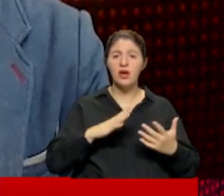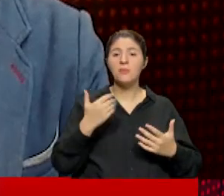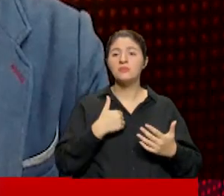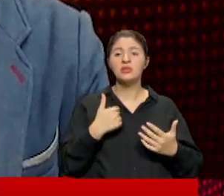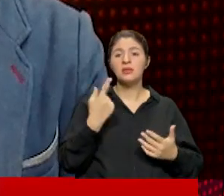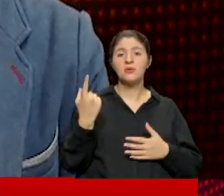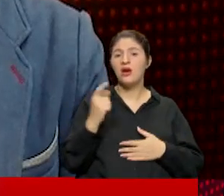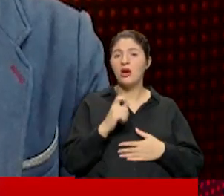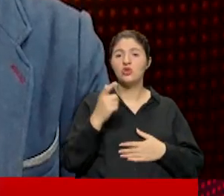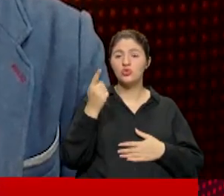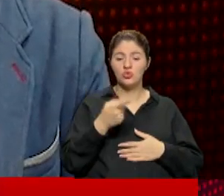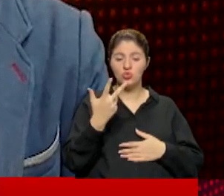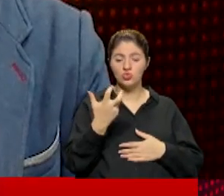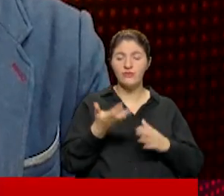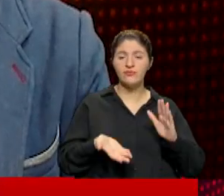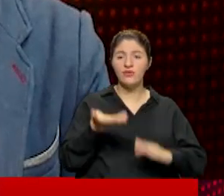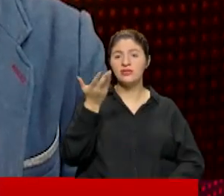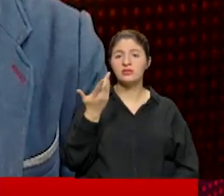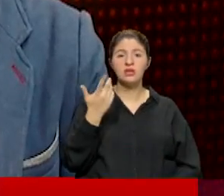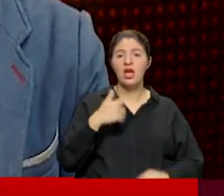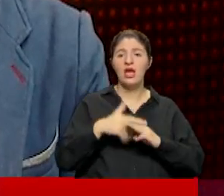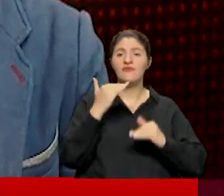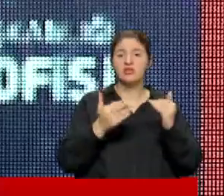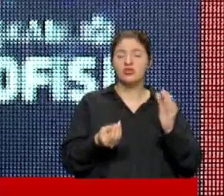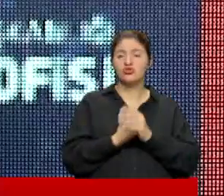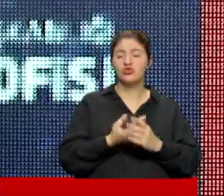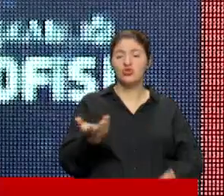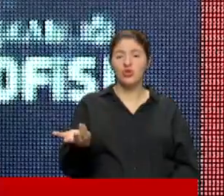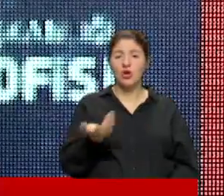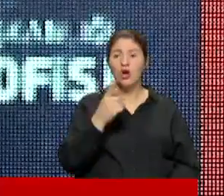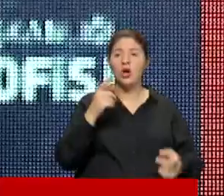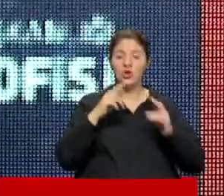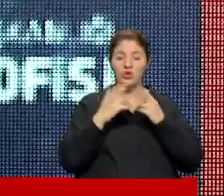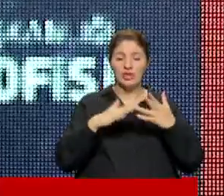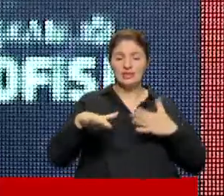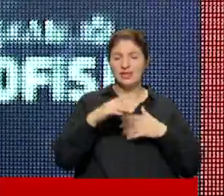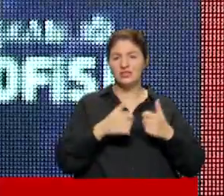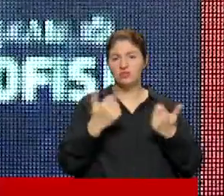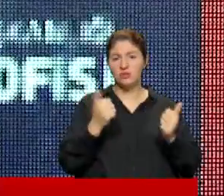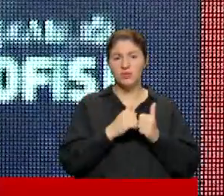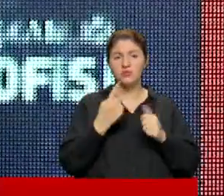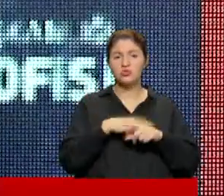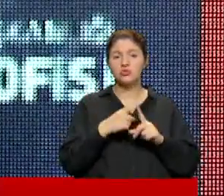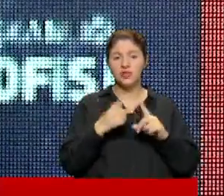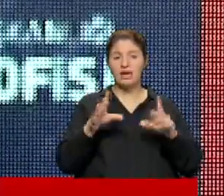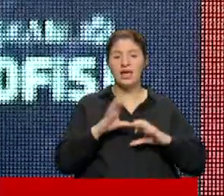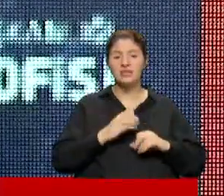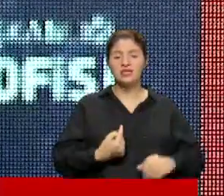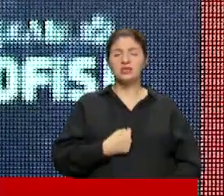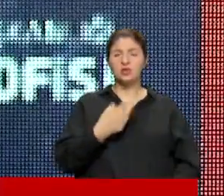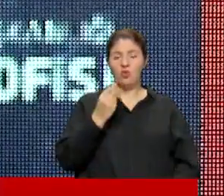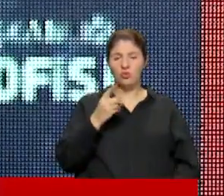aylık % 3'ün üzerinde enflasyonla karşı karşıyayız küresel gelişmelerin etkisiyle bir süredir etkisini